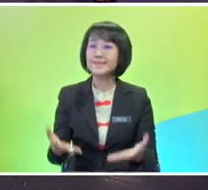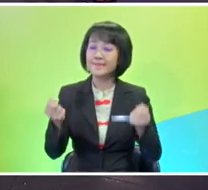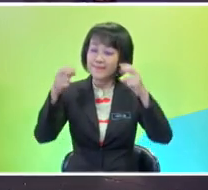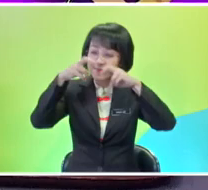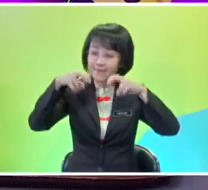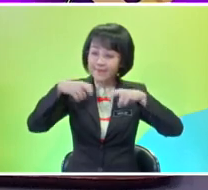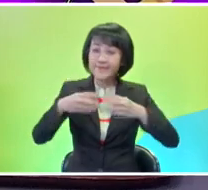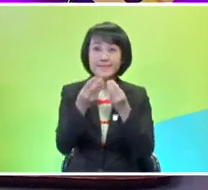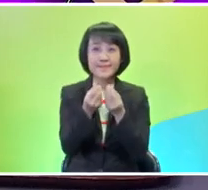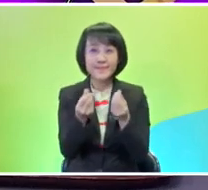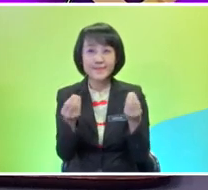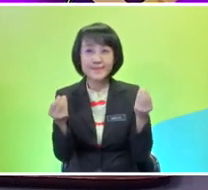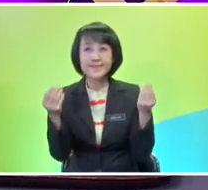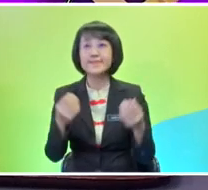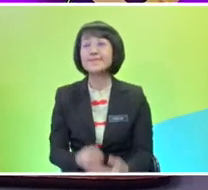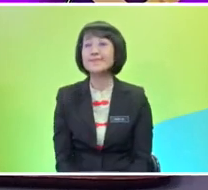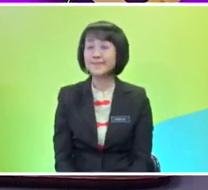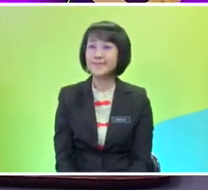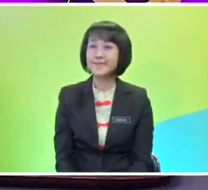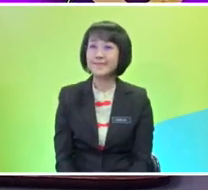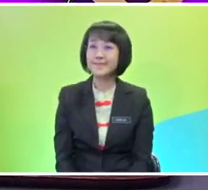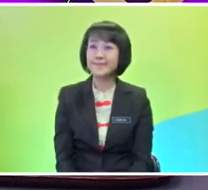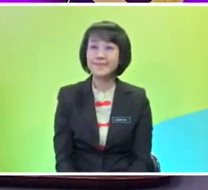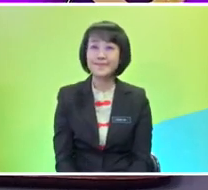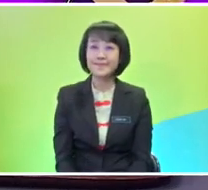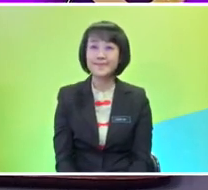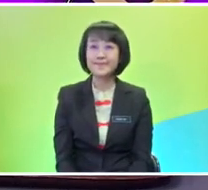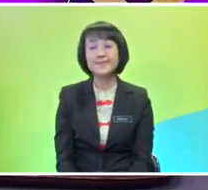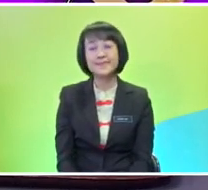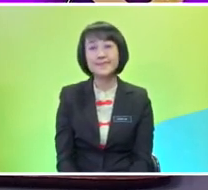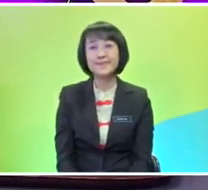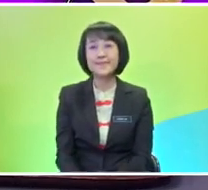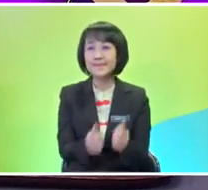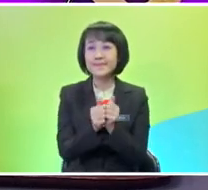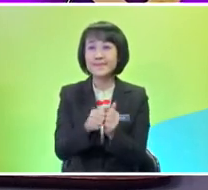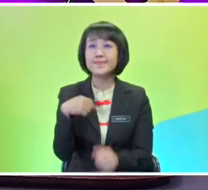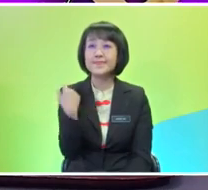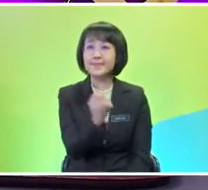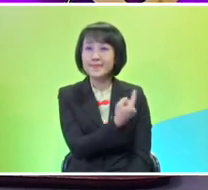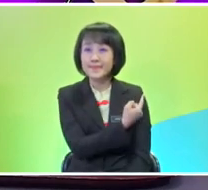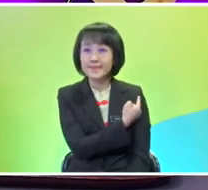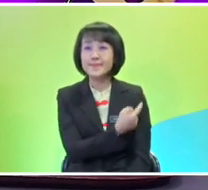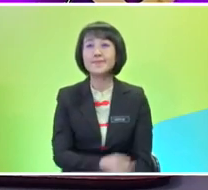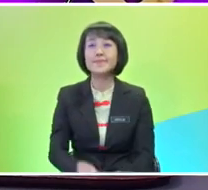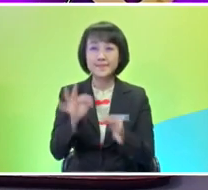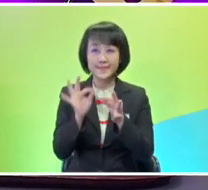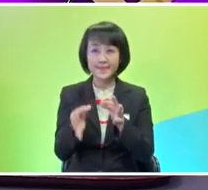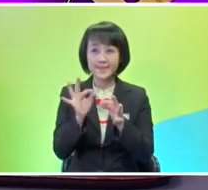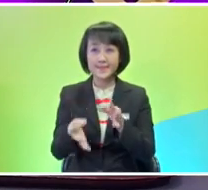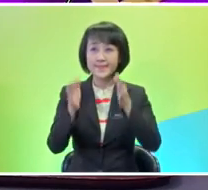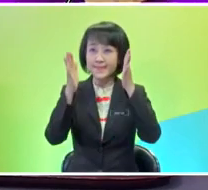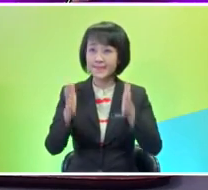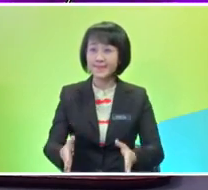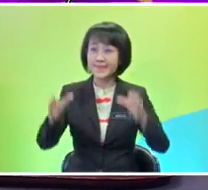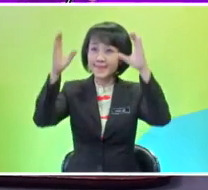tetapi sebelum itu tak lupa juga terus tetap bersama dengan kami di studio pada hari ini seorang guru-guru pasti cerah